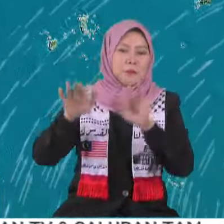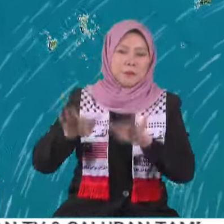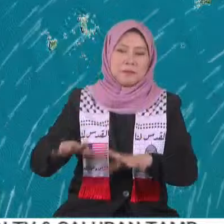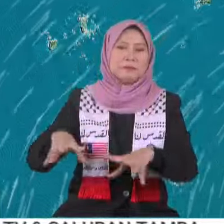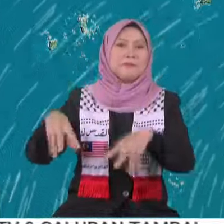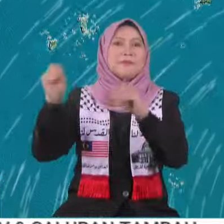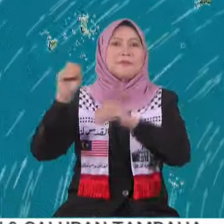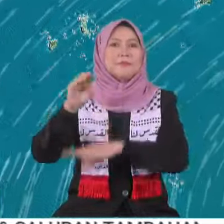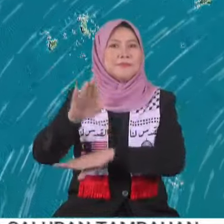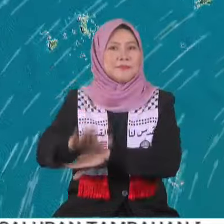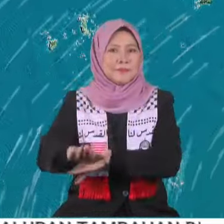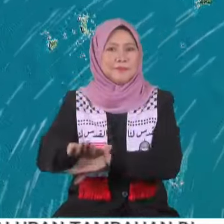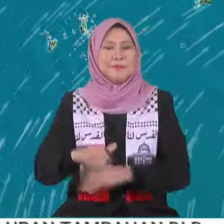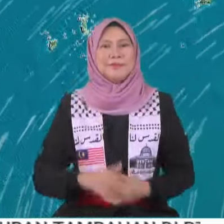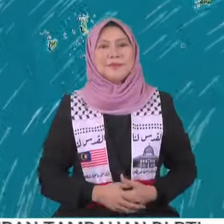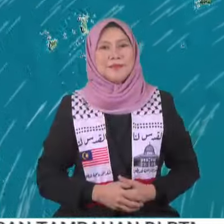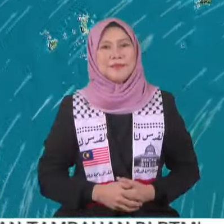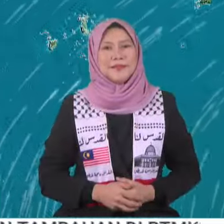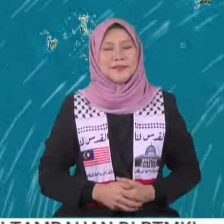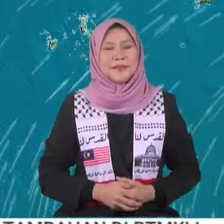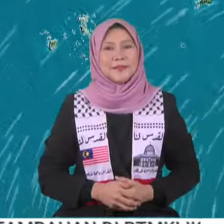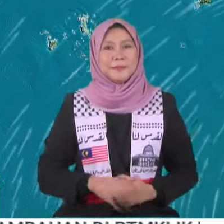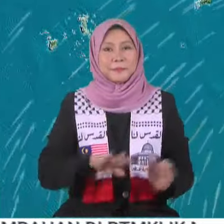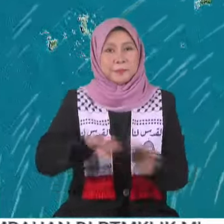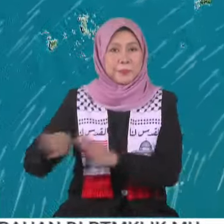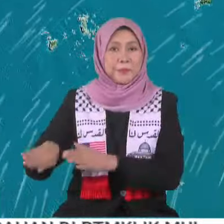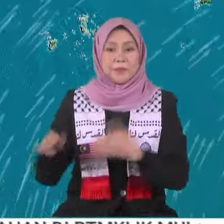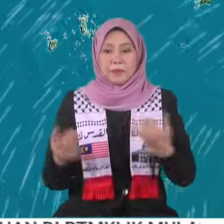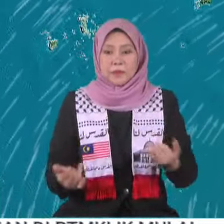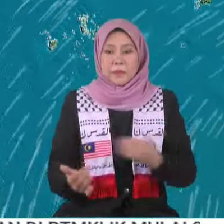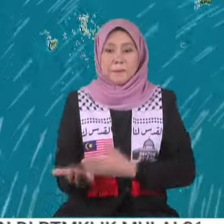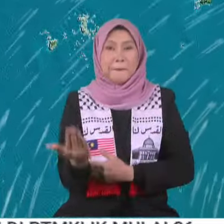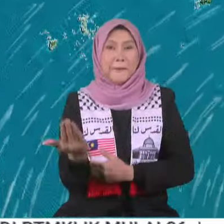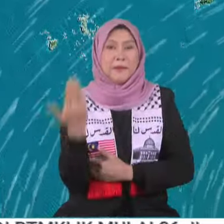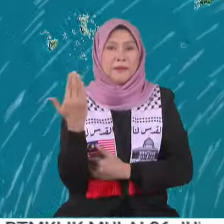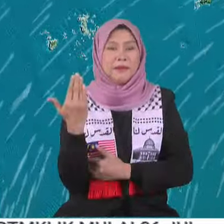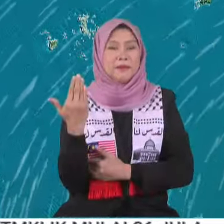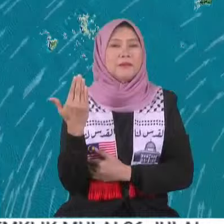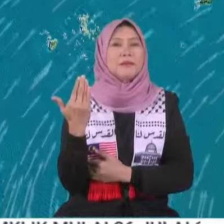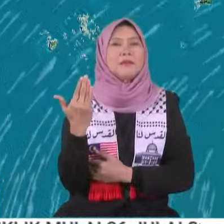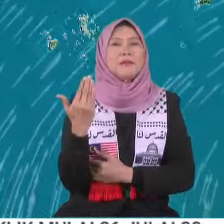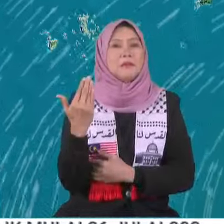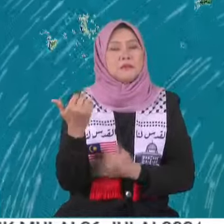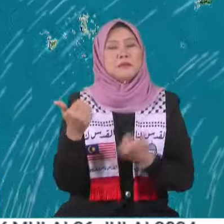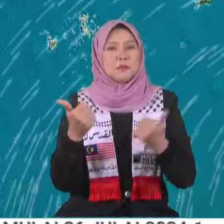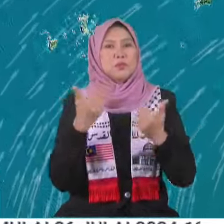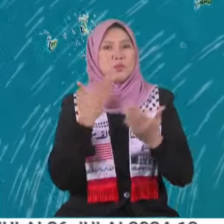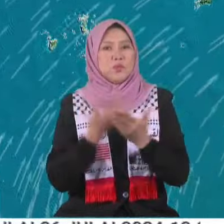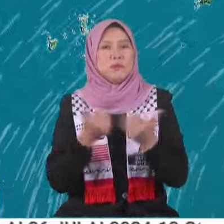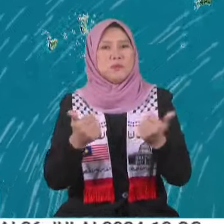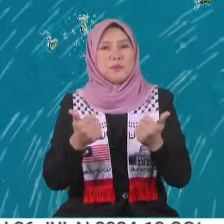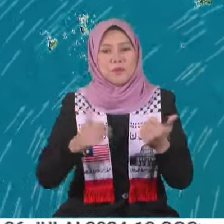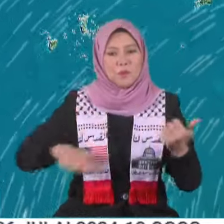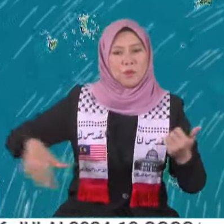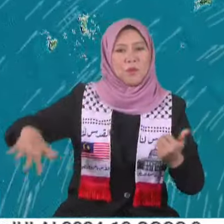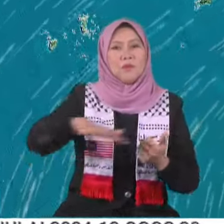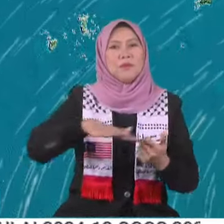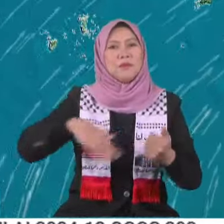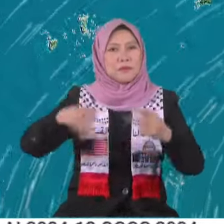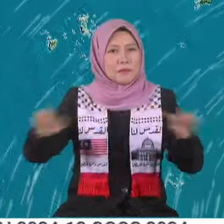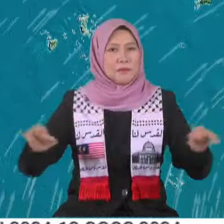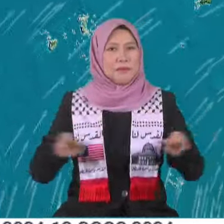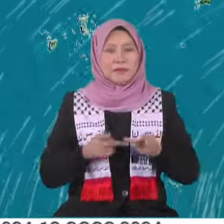pada lewat petang nanti. Seterusnya pula, pada awal pagi nanti, keadaan cuaca jangkakan baik di hampir ke semua